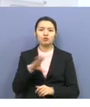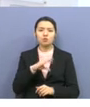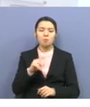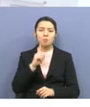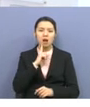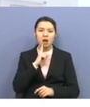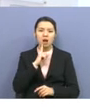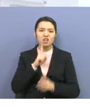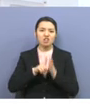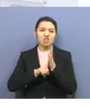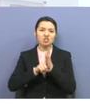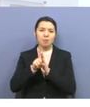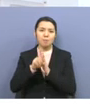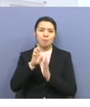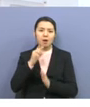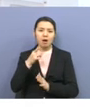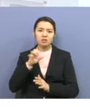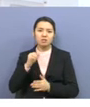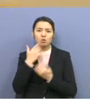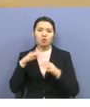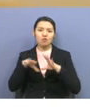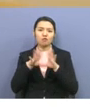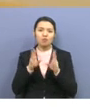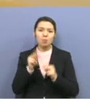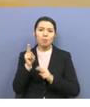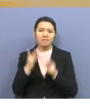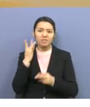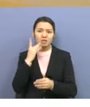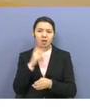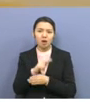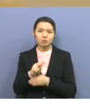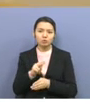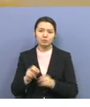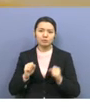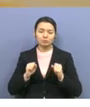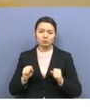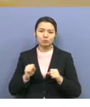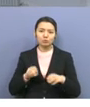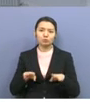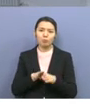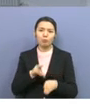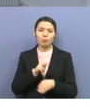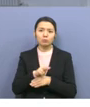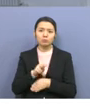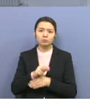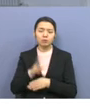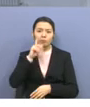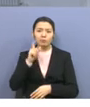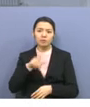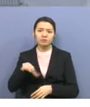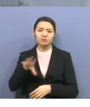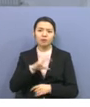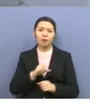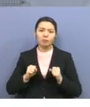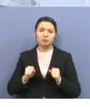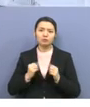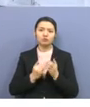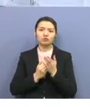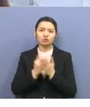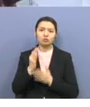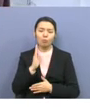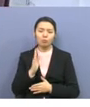бірақ та олардың әгі ережесін үйретеміз. Ұлттық спорт түрлерін ұлықтайтын сабаққа қатысқан ұландардың спорт түрлерінің игерлері